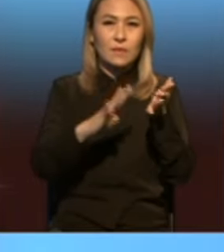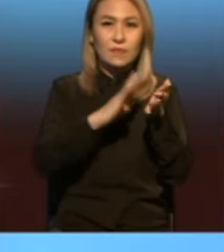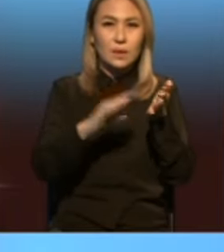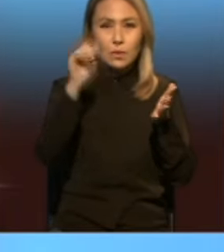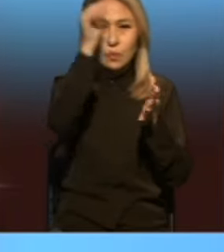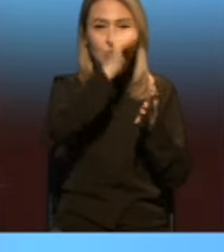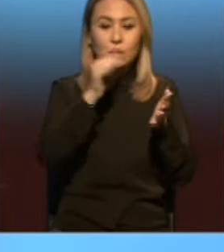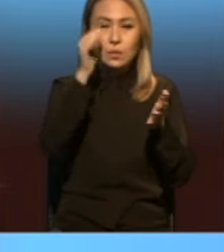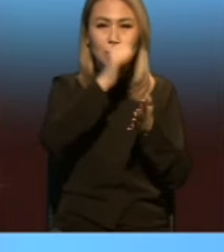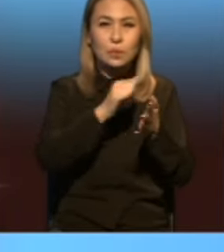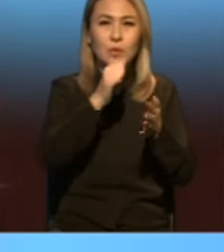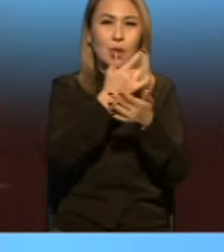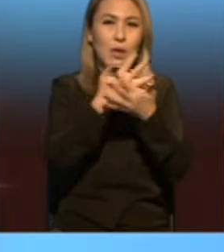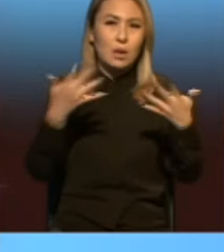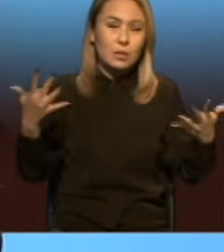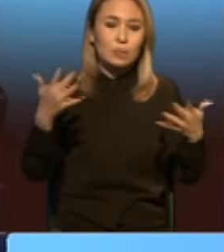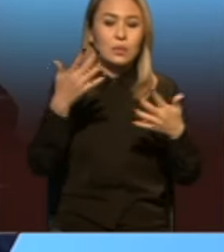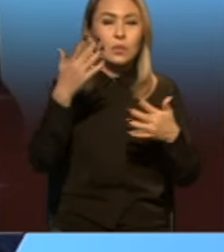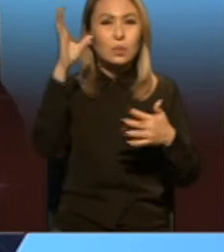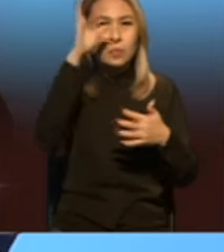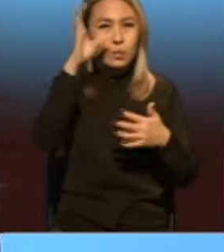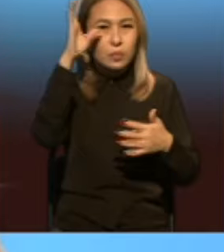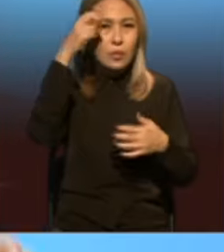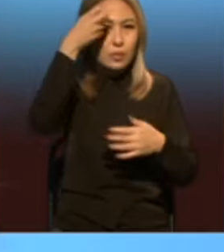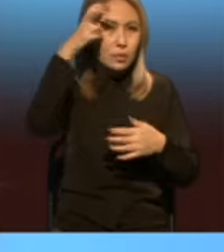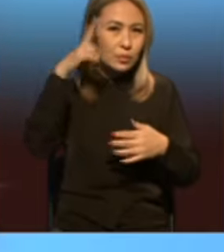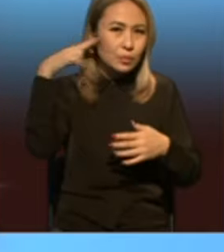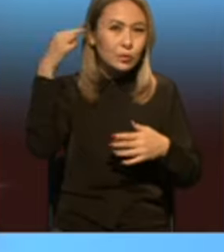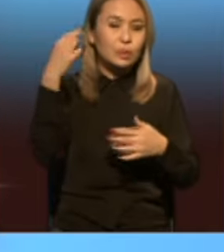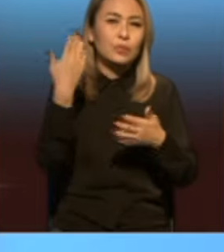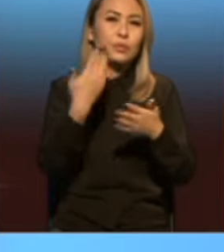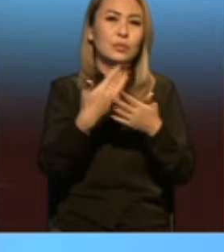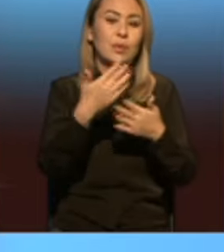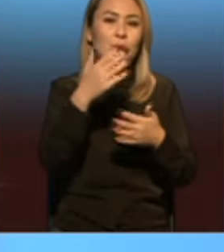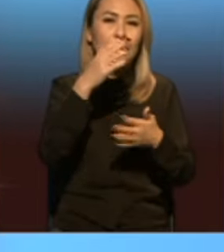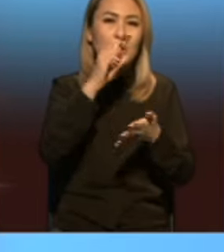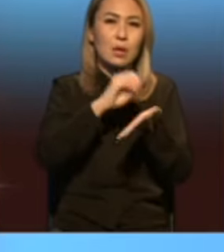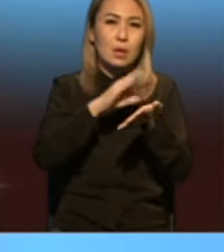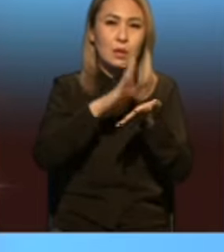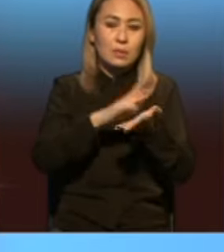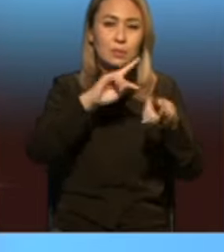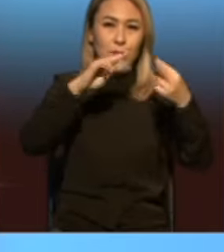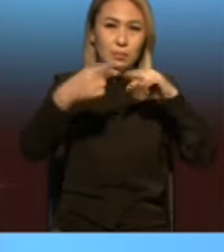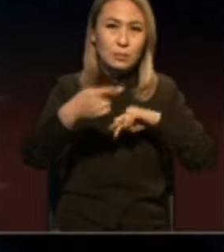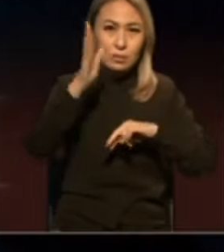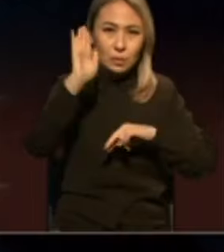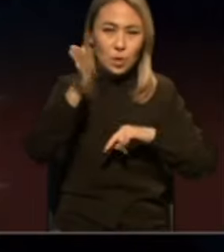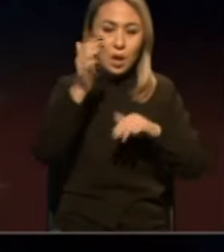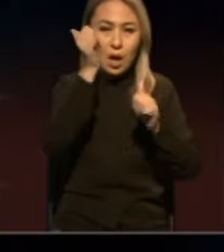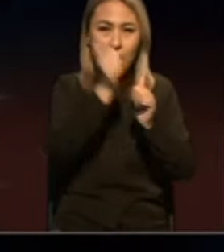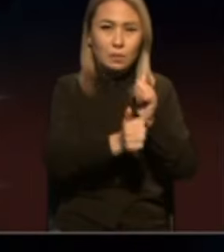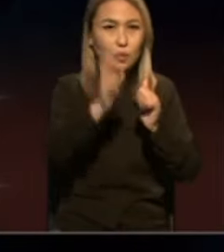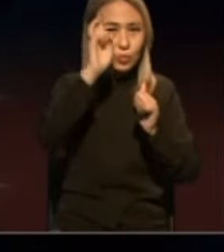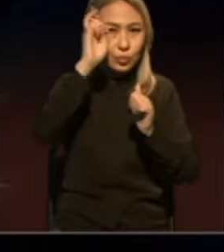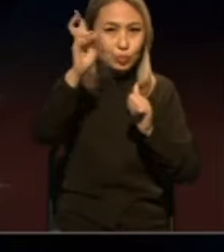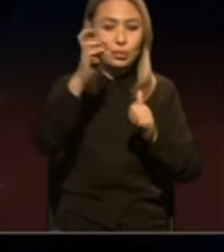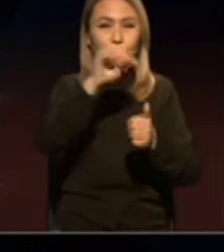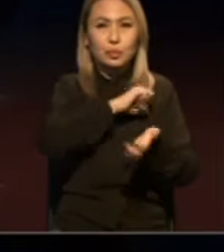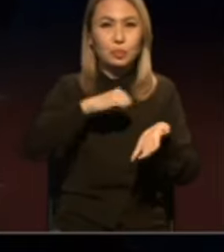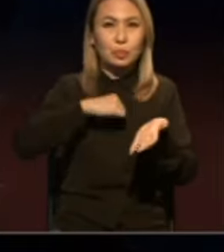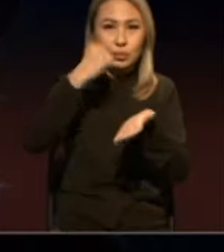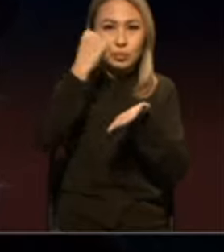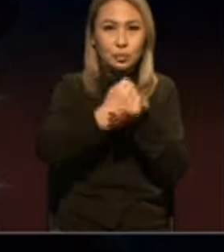бастап әртүрлі түркі мемлекеттер, өзбек, әзірбайжан, түркмен болсын, латын әліпбиіне көше бастады. Бірақ әрбір мемлекет өзінше таңбалады.